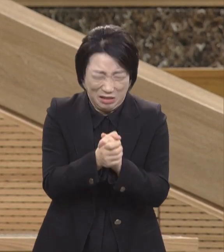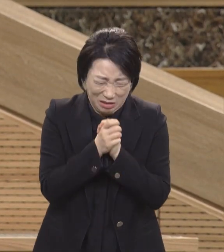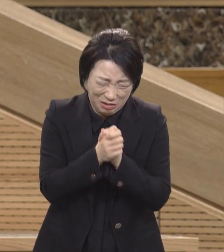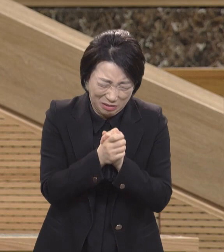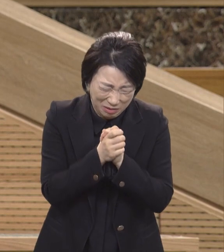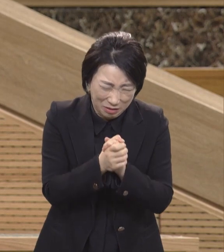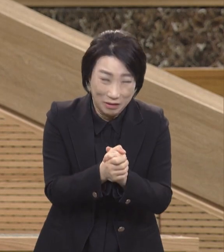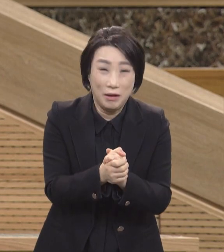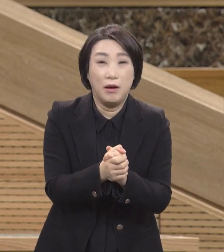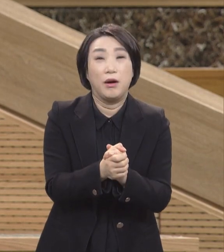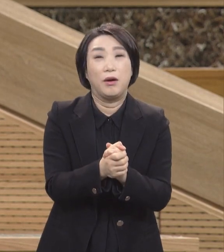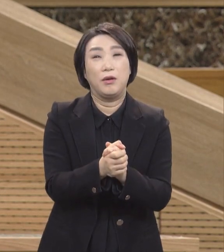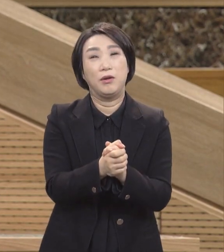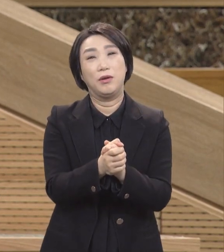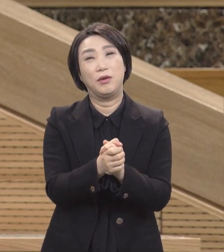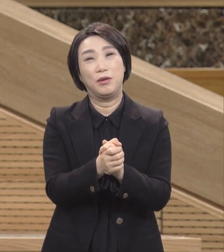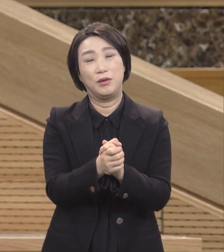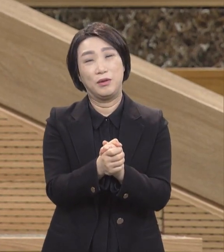몸부림치면서